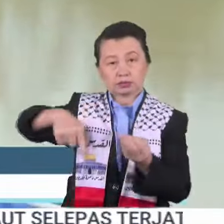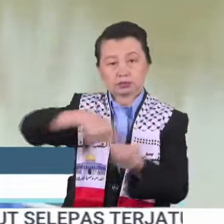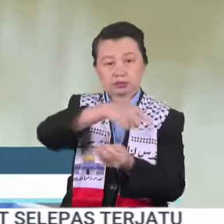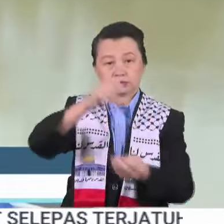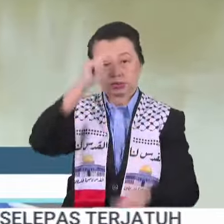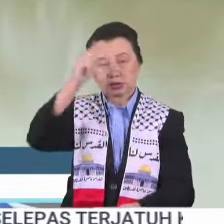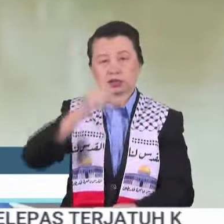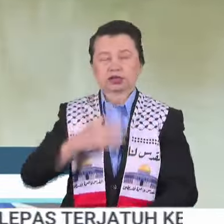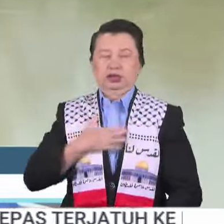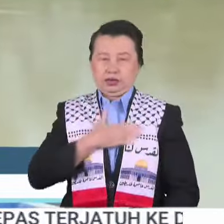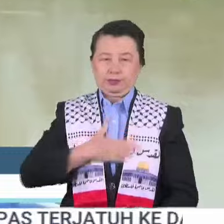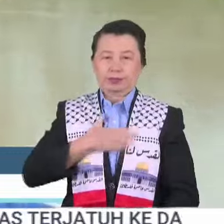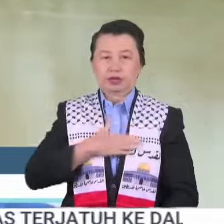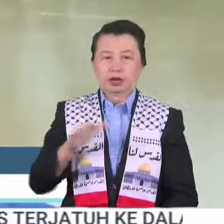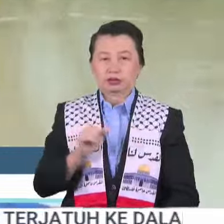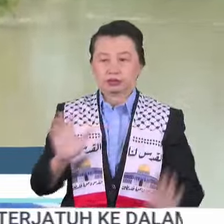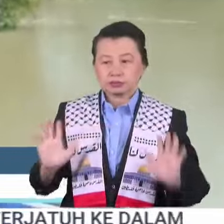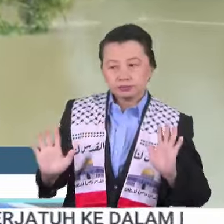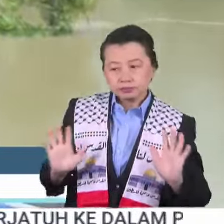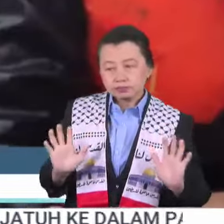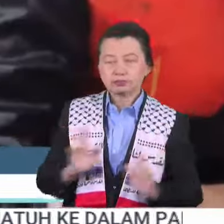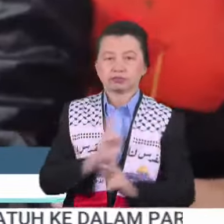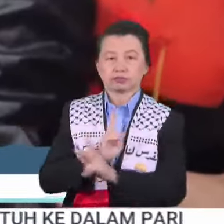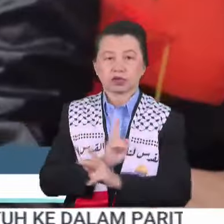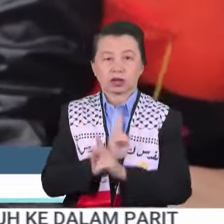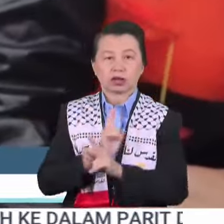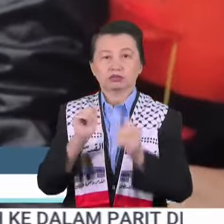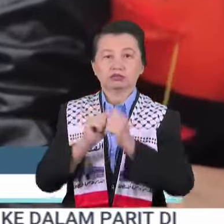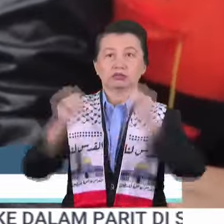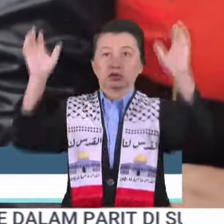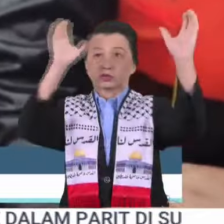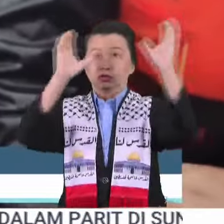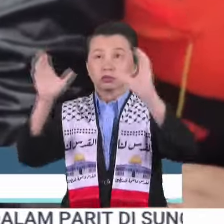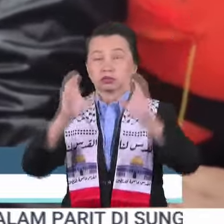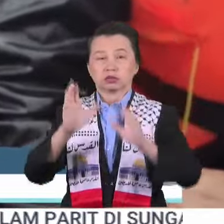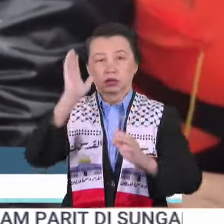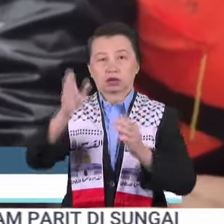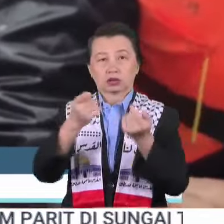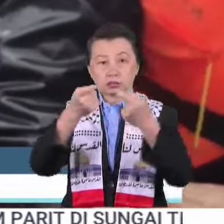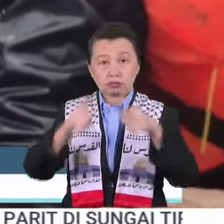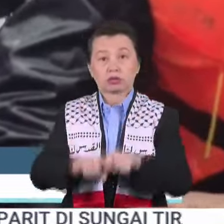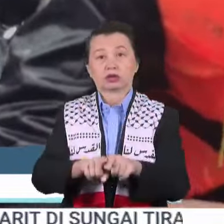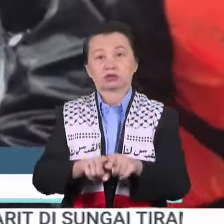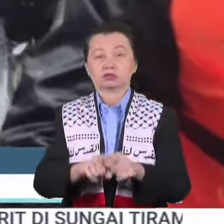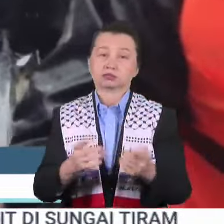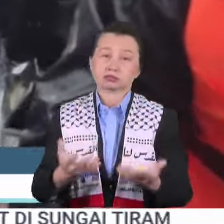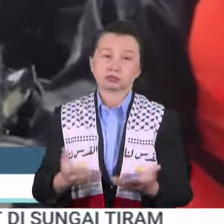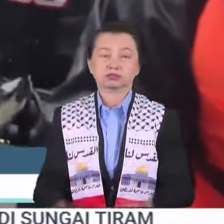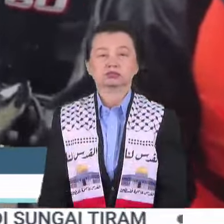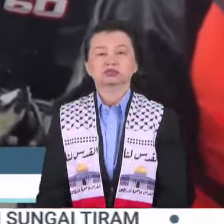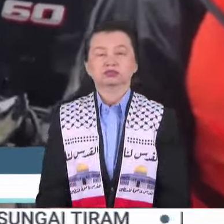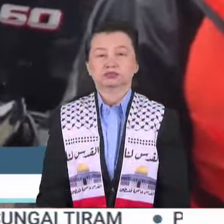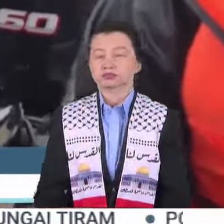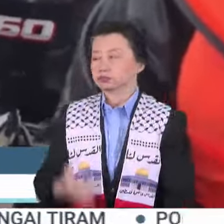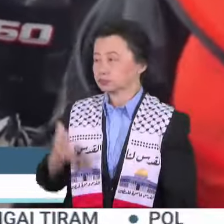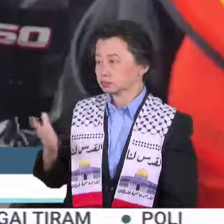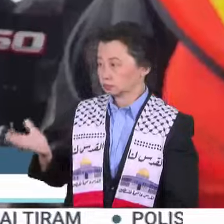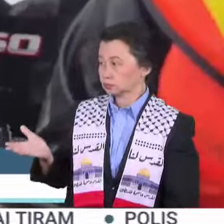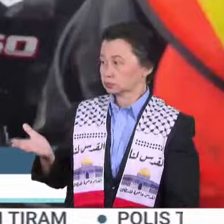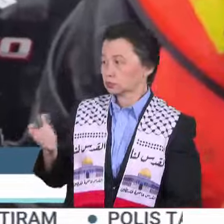negeri Terengganu untuk mengambil langkah berjaga-jaga dengan keadaan cuaca yang akan berlaku lah.